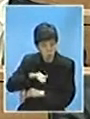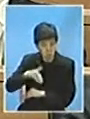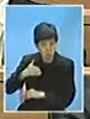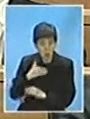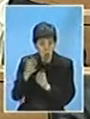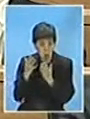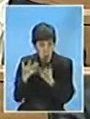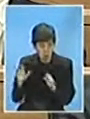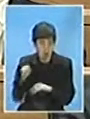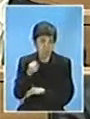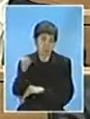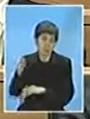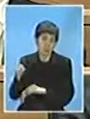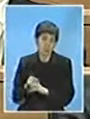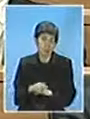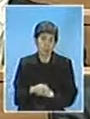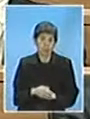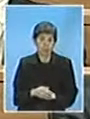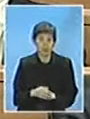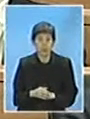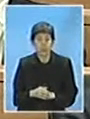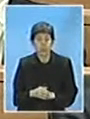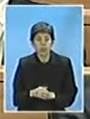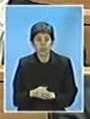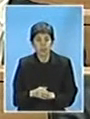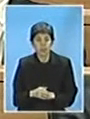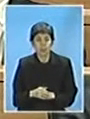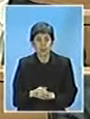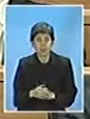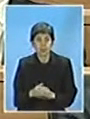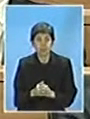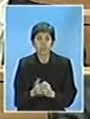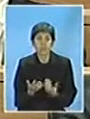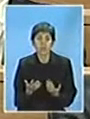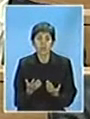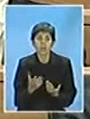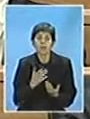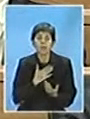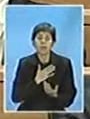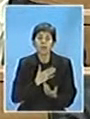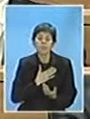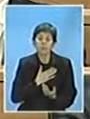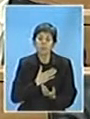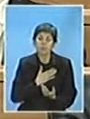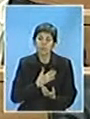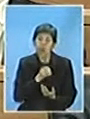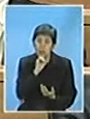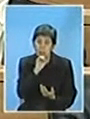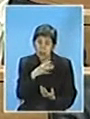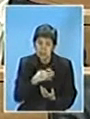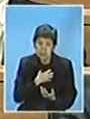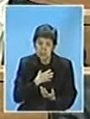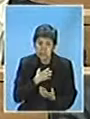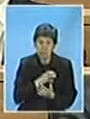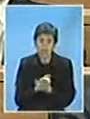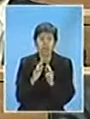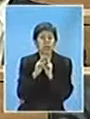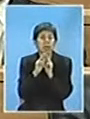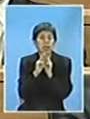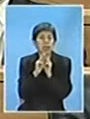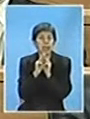ากกว่าเรา3เท่านะฮะ4เท่านะครับเพราะนั้นก็ขออนุญาตเรียนท่านประธานและท่านกรรมาธิการน